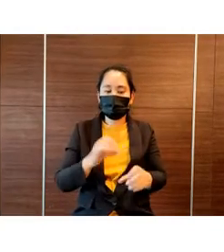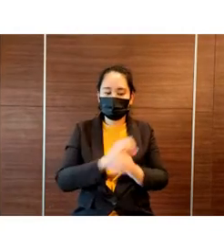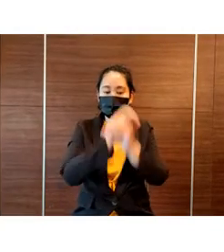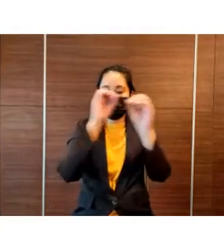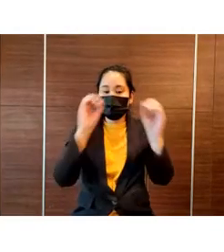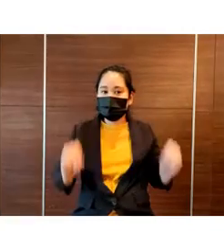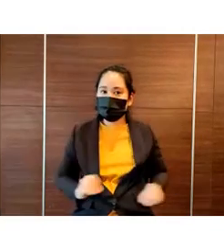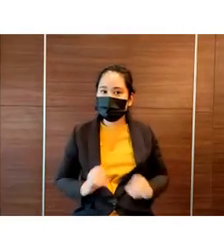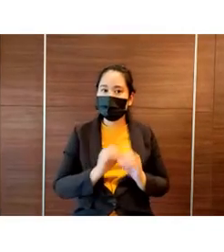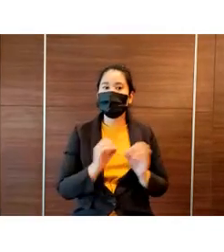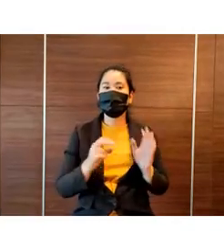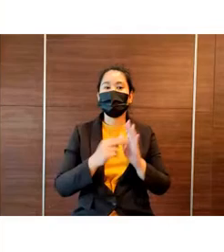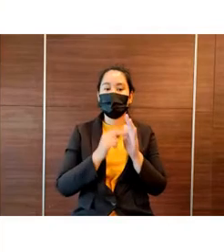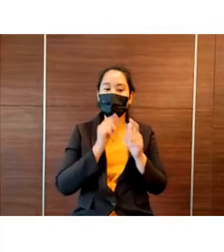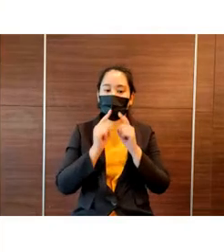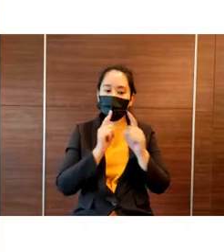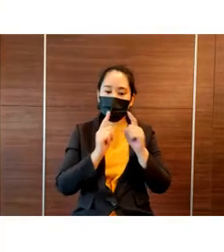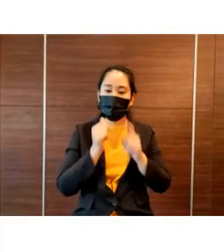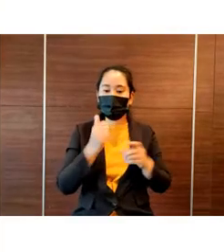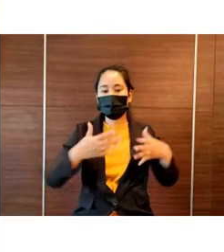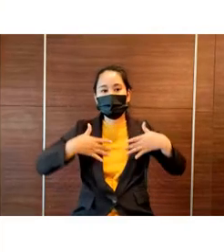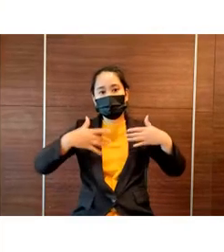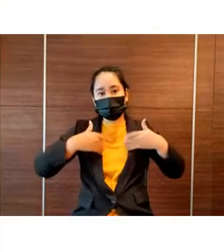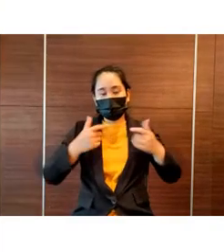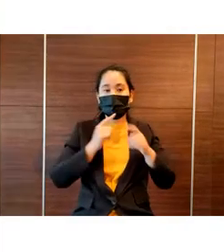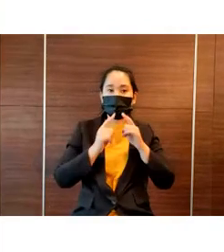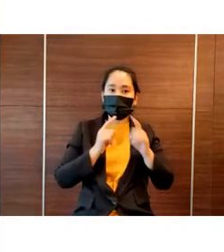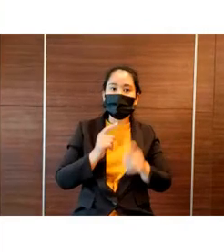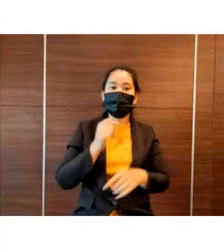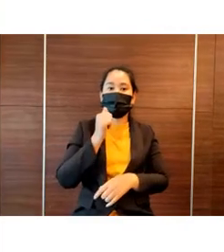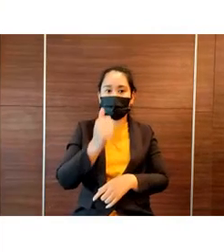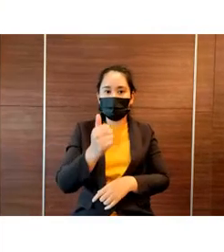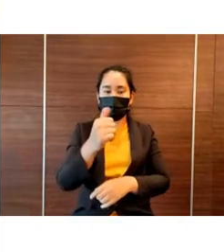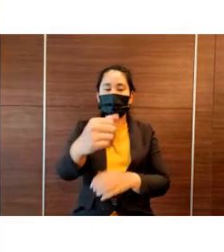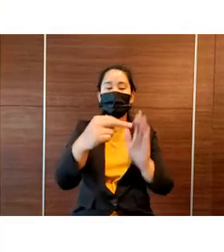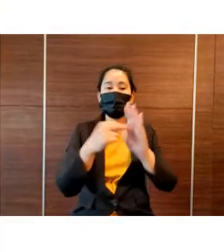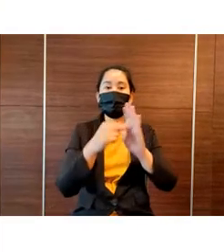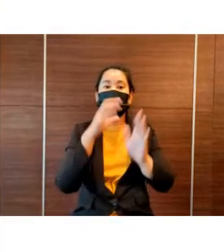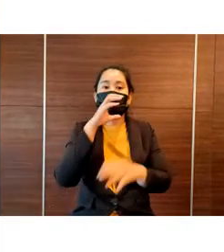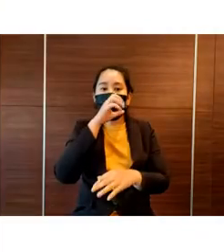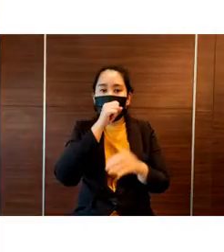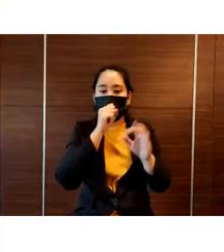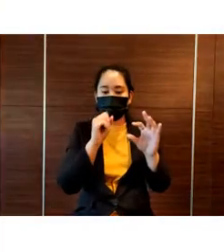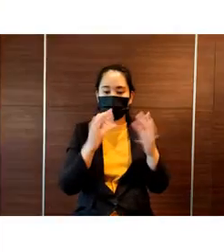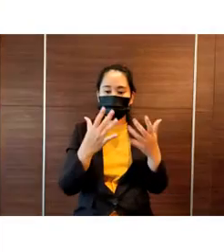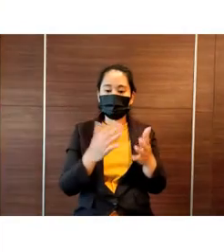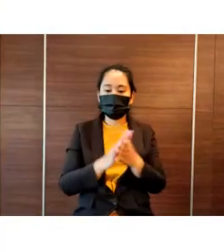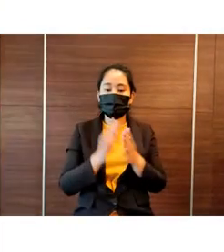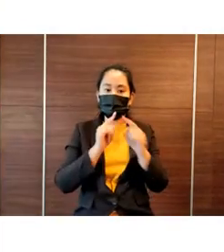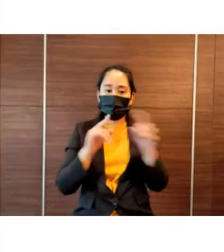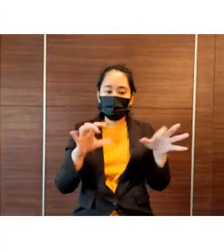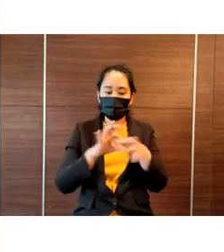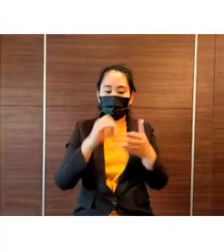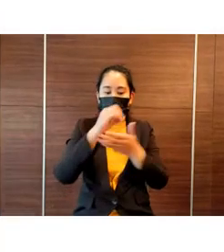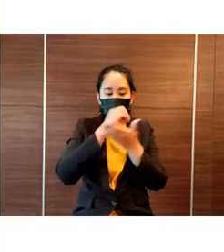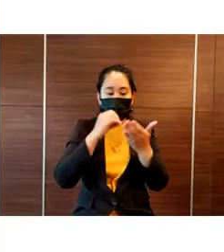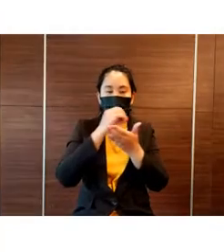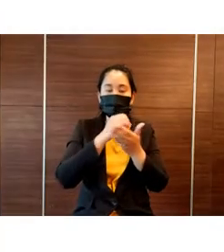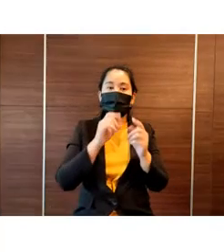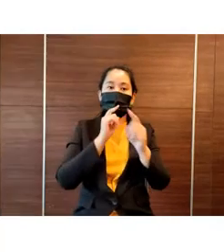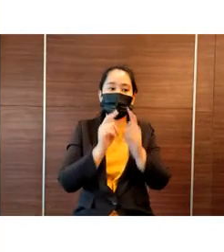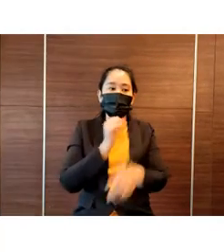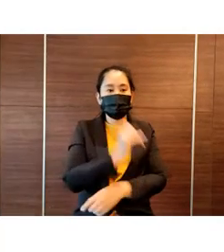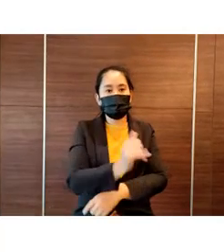เนาะพื้นที่ที่แบบเราคุยกันได้อย่างเป็นกันเองเป็นพื้นที่ที่แบบการบำบัดหรือการจะคุยเรื่องของยาเสพติดนะควรจะคุยได้ทุก